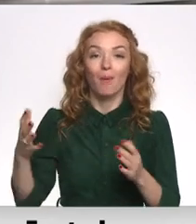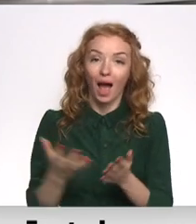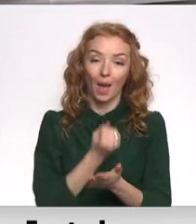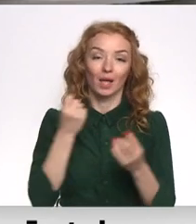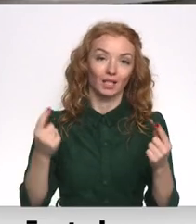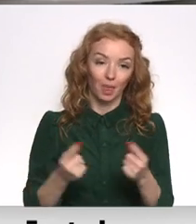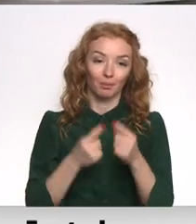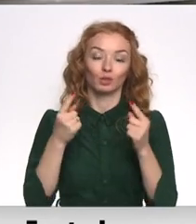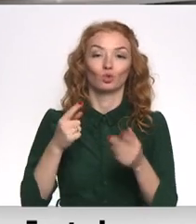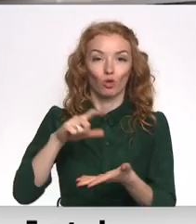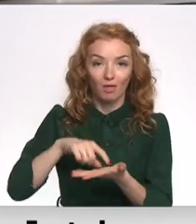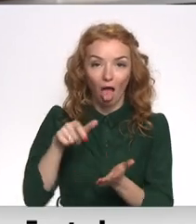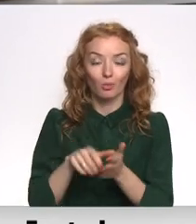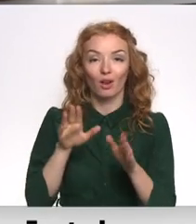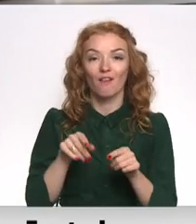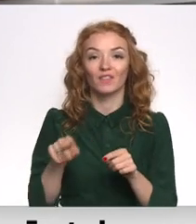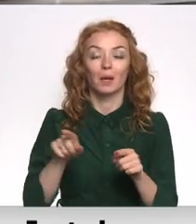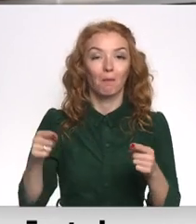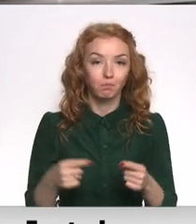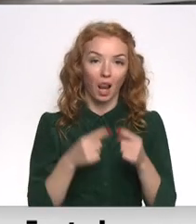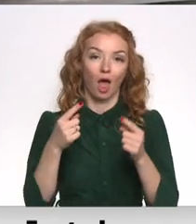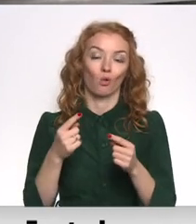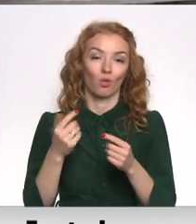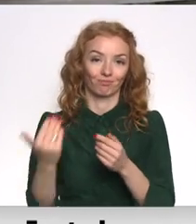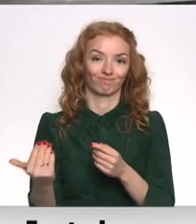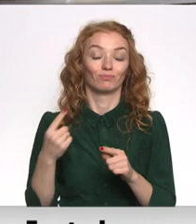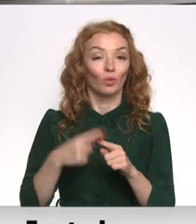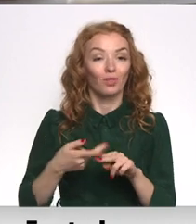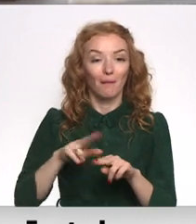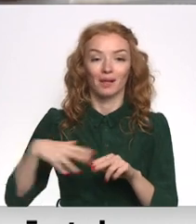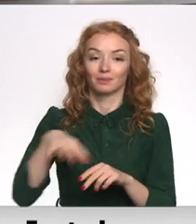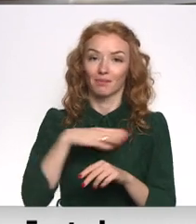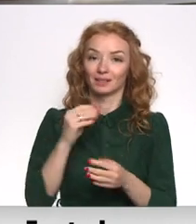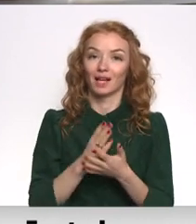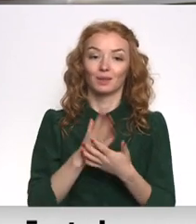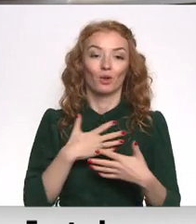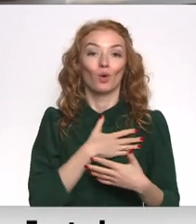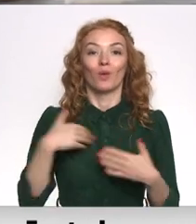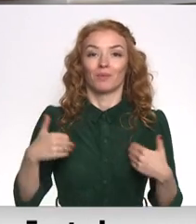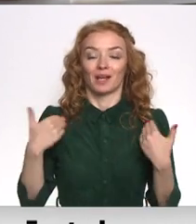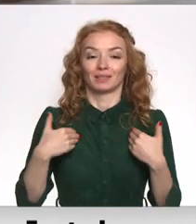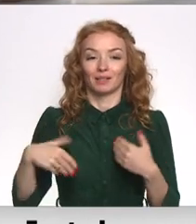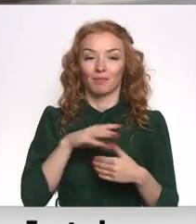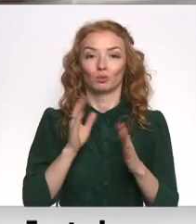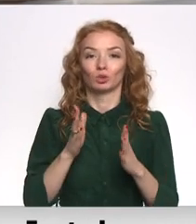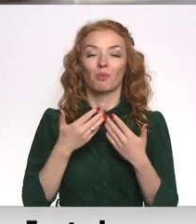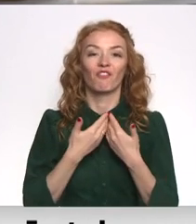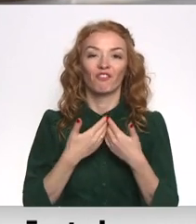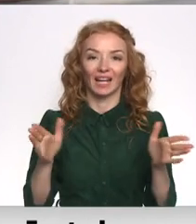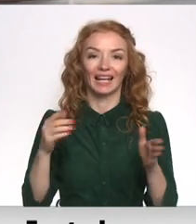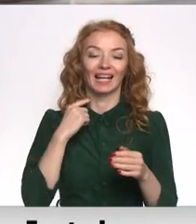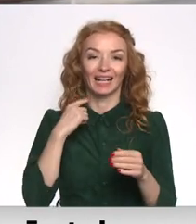bērnam telpa, lai viņa būtu pielāgota un piemērota. Un tādēļ mēs esam ļoti priecīgi, ka mēs būsim Frī Rīga